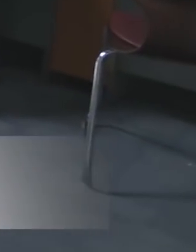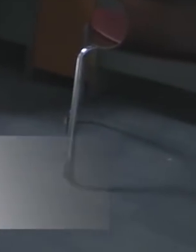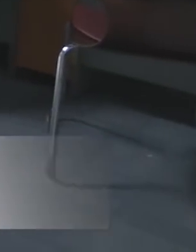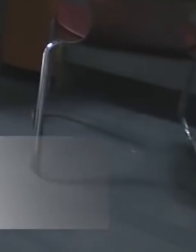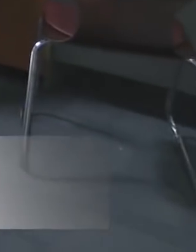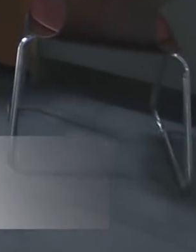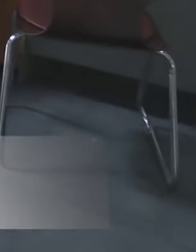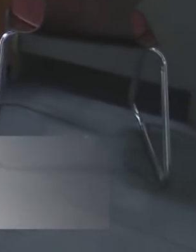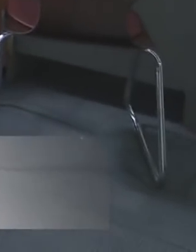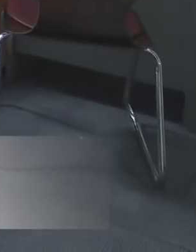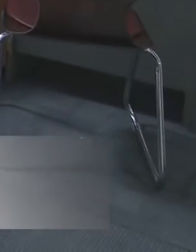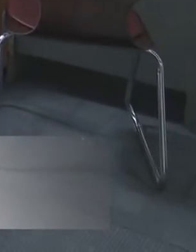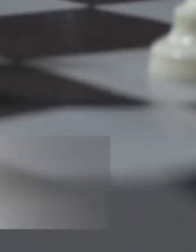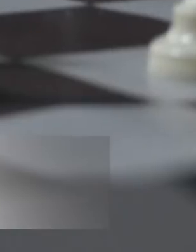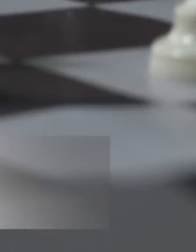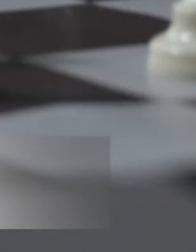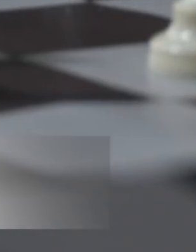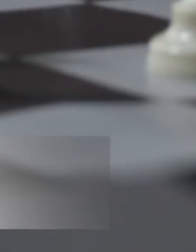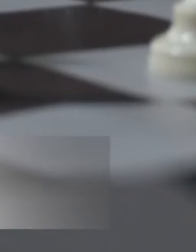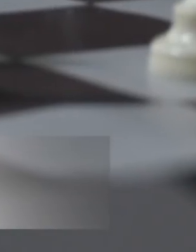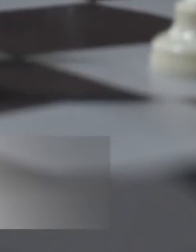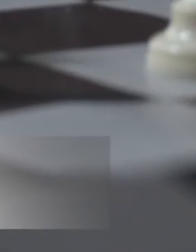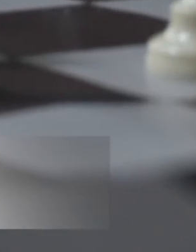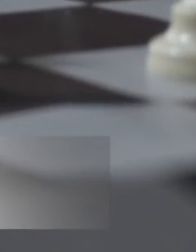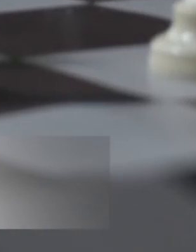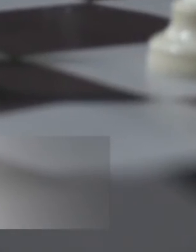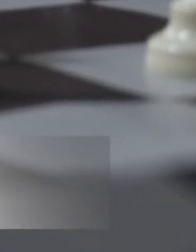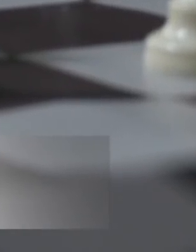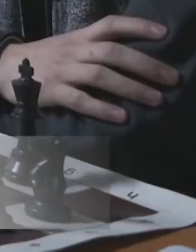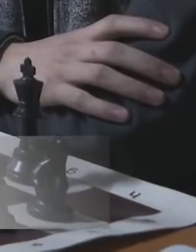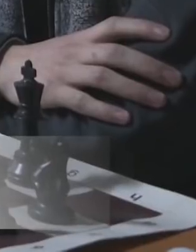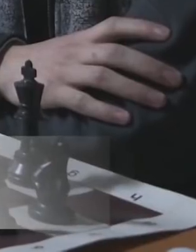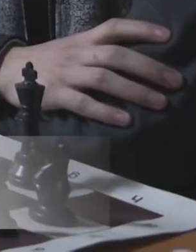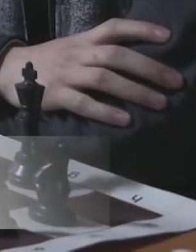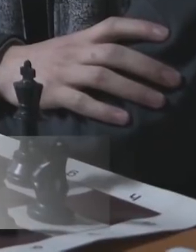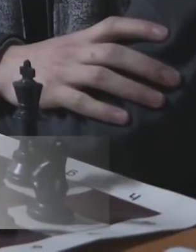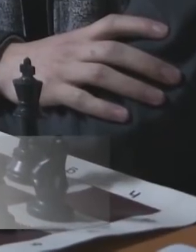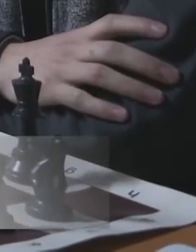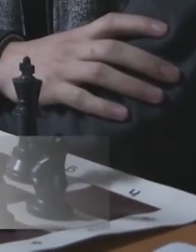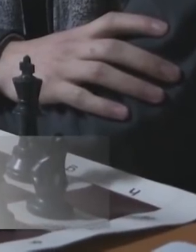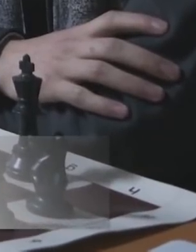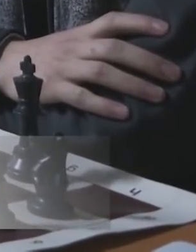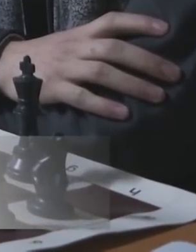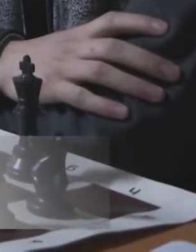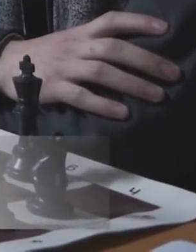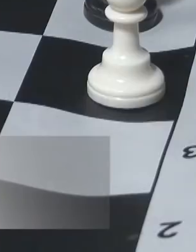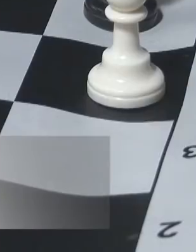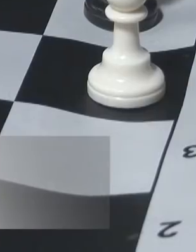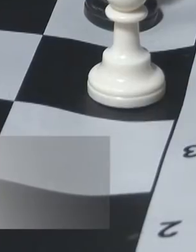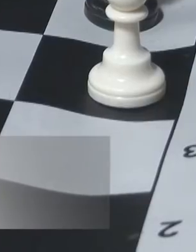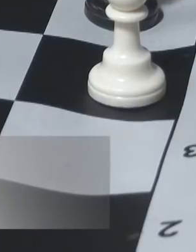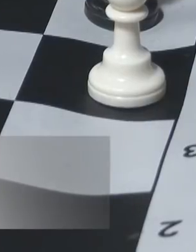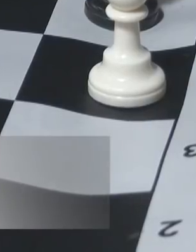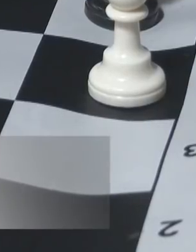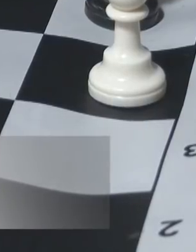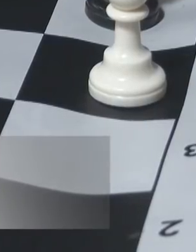уур чадрыг дээшлүүлэх зорилготой үндсэн хуулийн өдөр зориулсан Зандар шатар клубын нэрэмжит өсвөрийн шатрын тэмцээн 2 өдөр үргэлжилж энэ